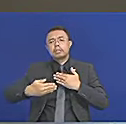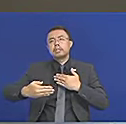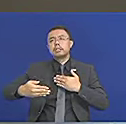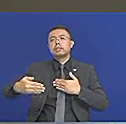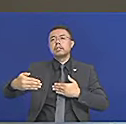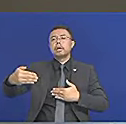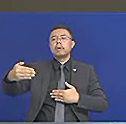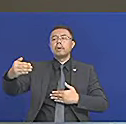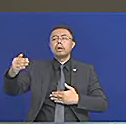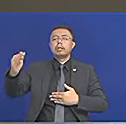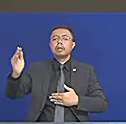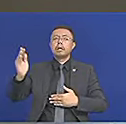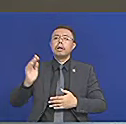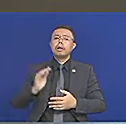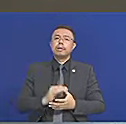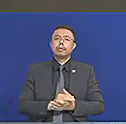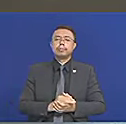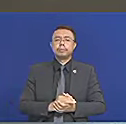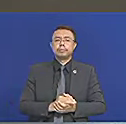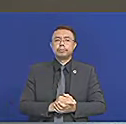kekal selamanya.